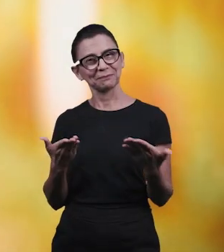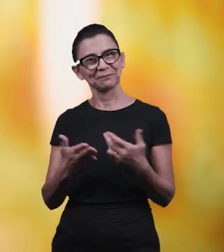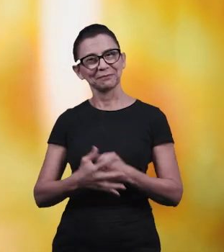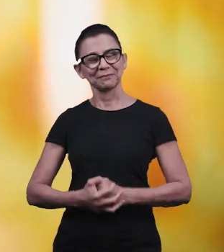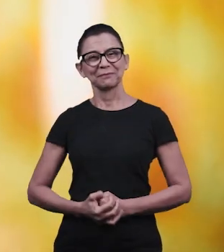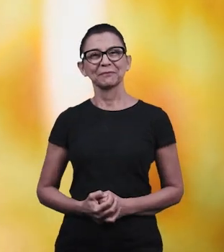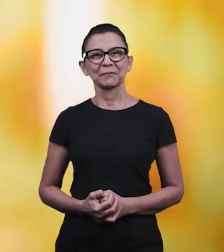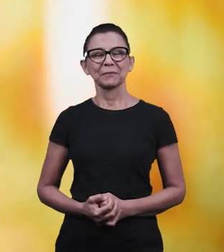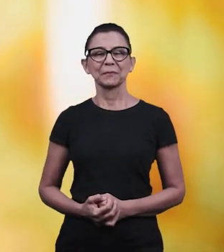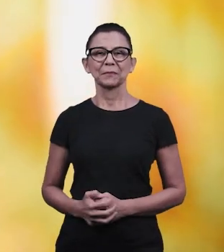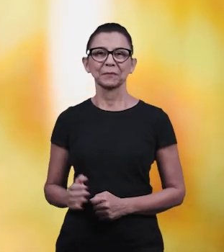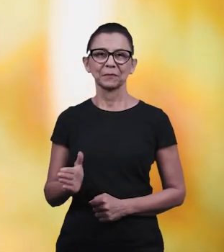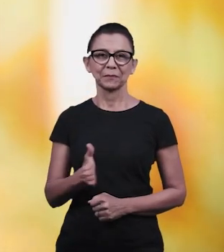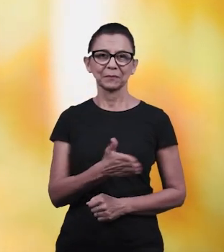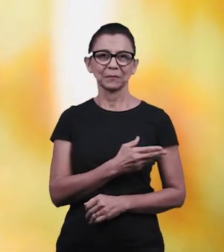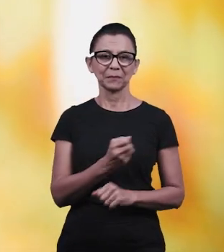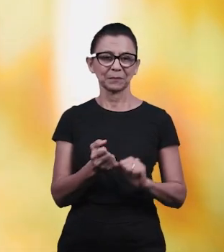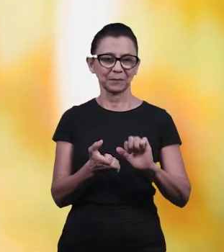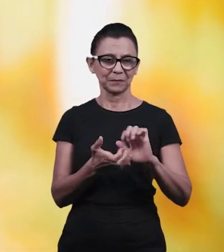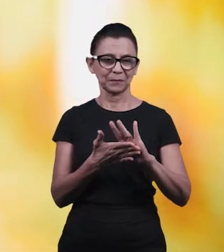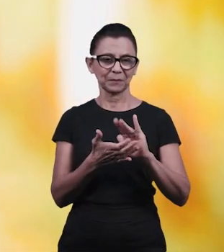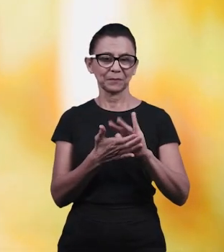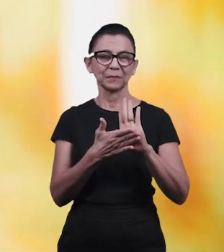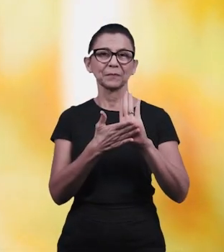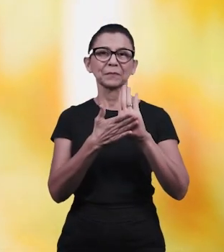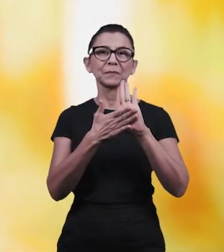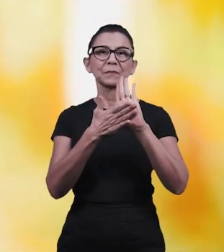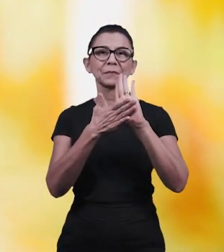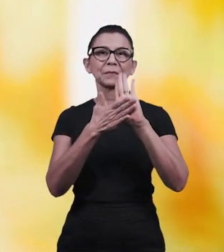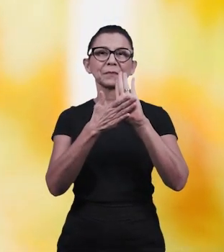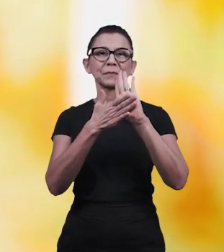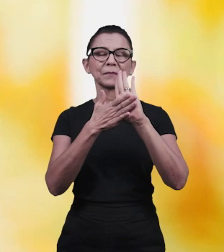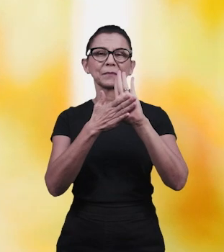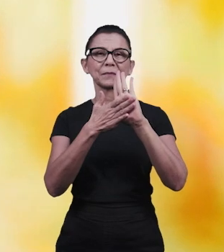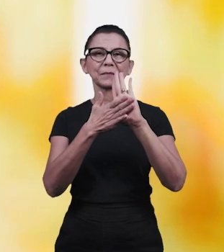Приди, Христос, и наполни чашу мою.